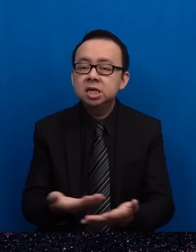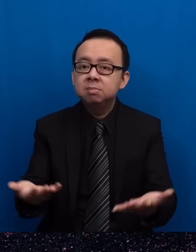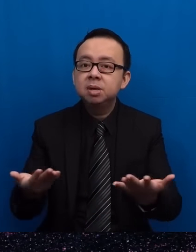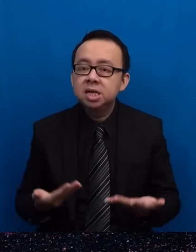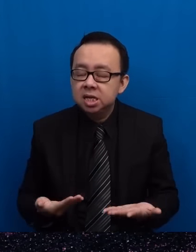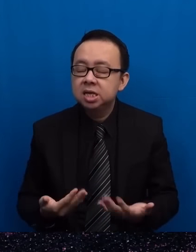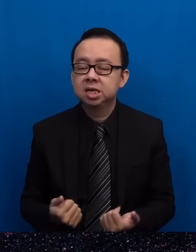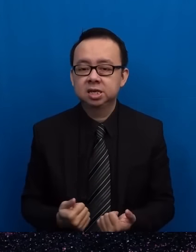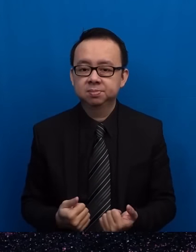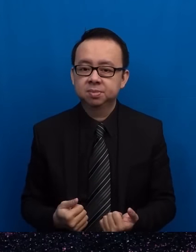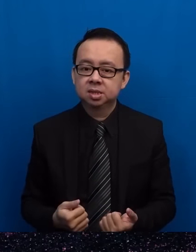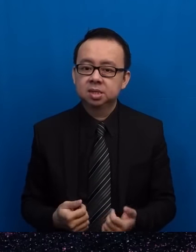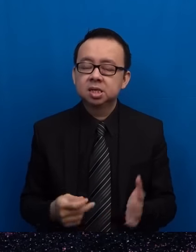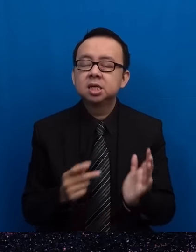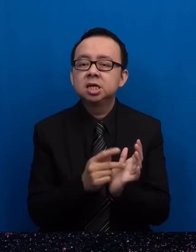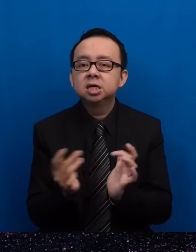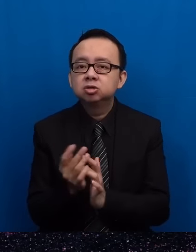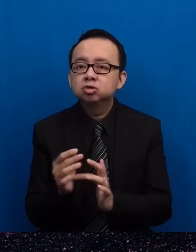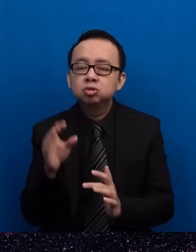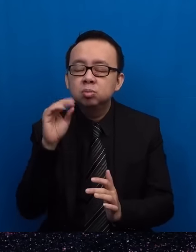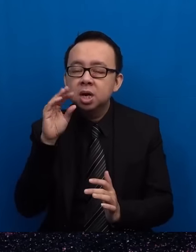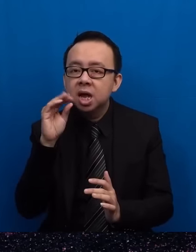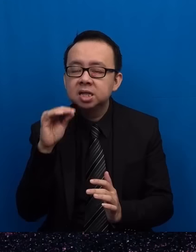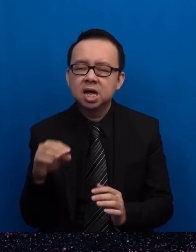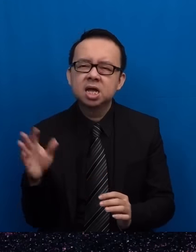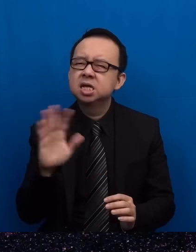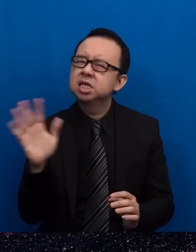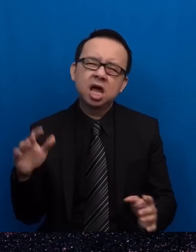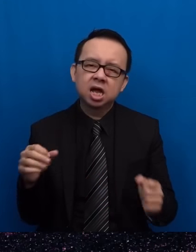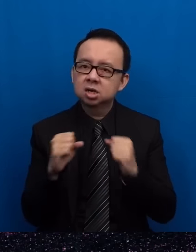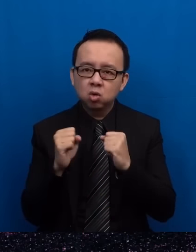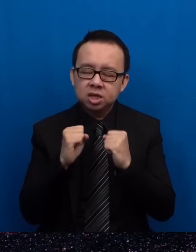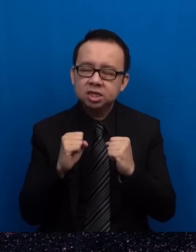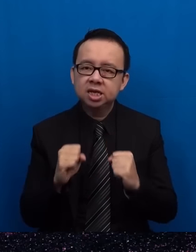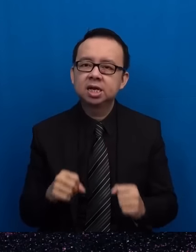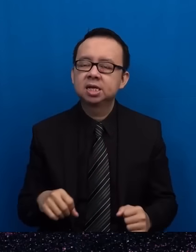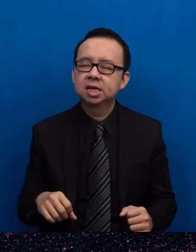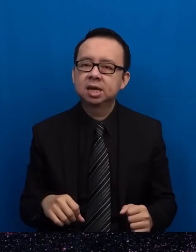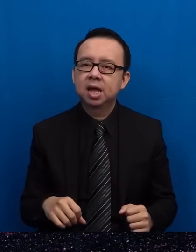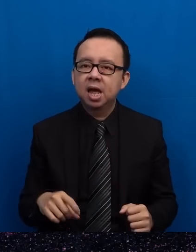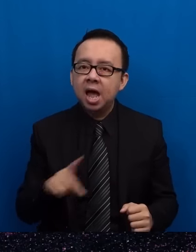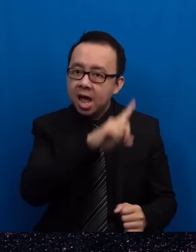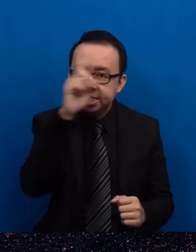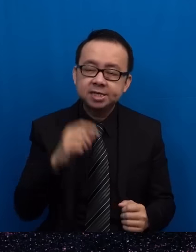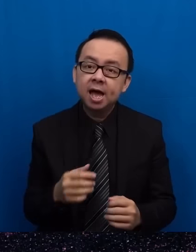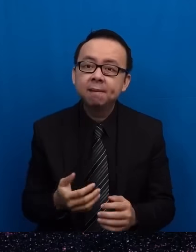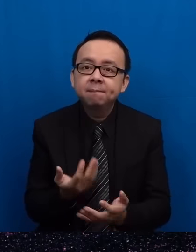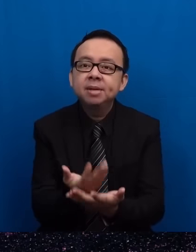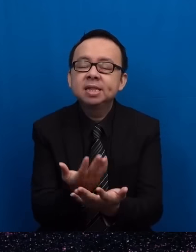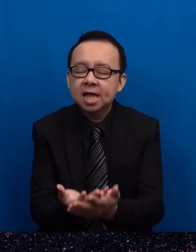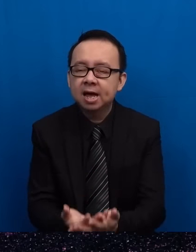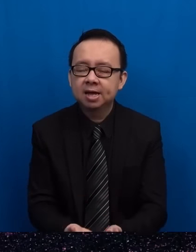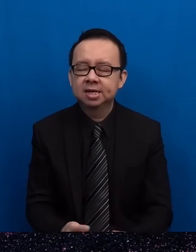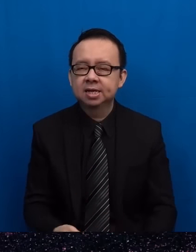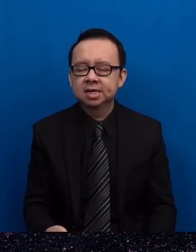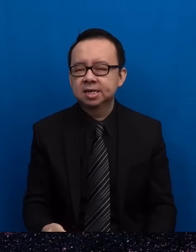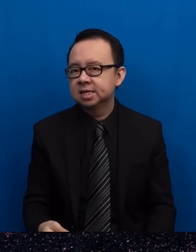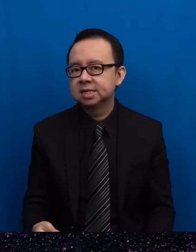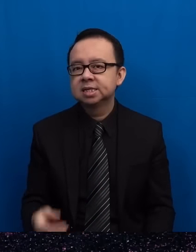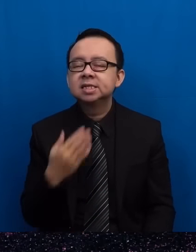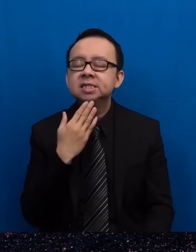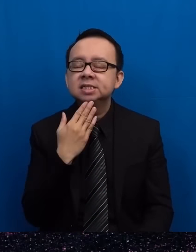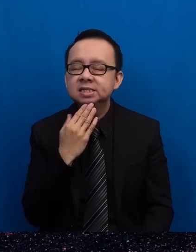Makanya itu Yesus berkata, do not worry, just ask. Minta saja. Barang siapa mencari, meminta.